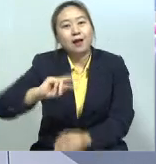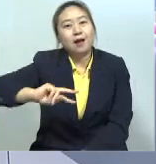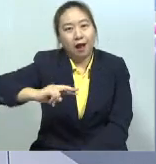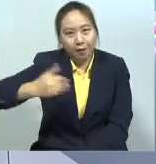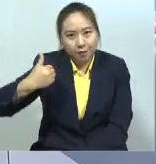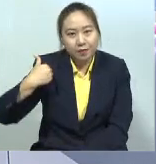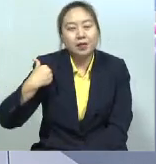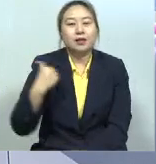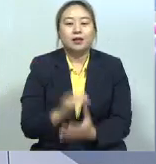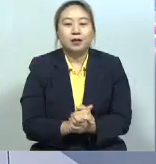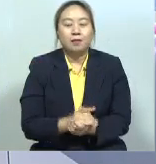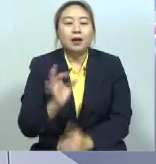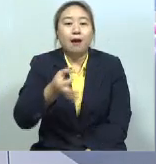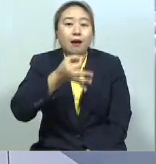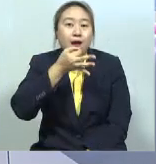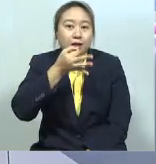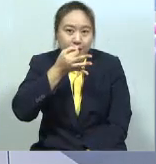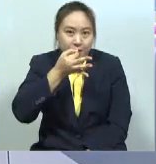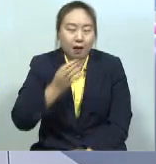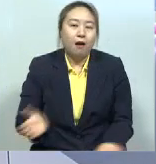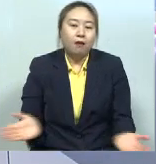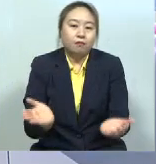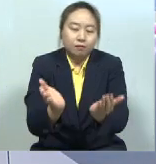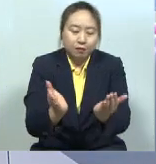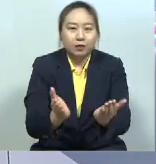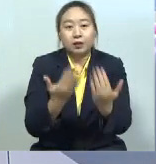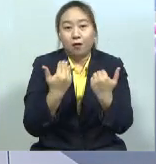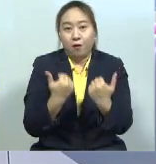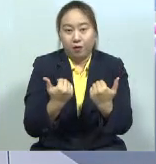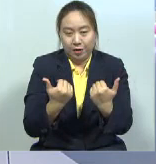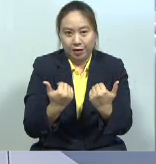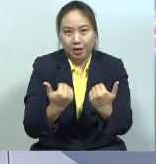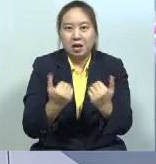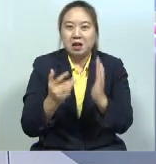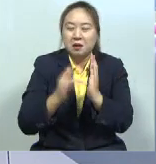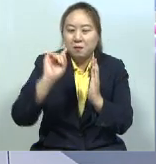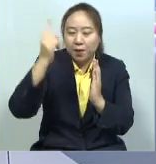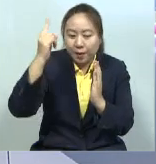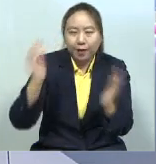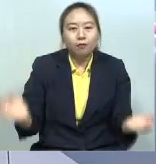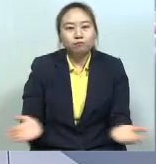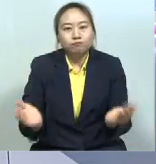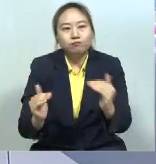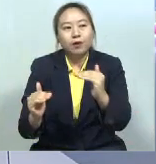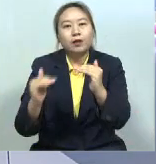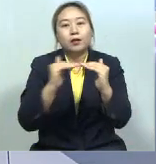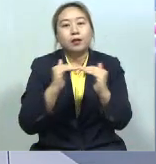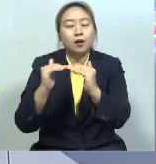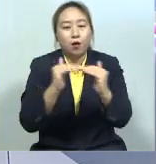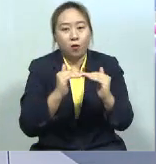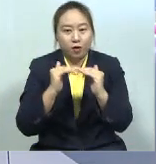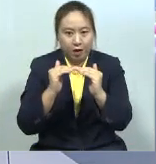หามือด้วย ใช่ ซึ่งถือว่าเป็นอาชีพที่สร้างความเท่าเทียมในยุคดิจิทัลยุคทีวีดิจิทัลนะ คะ